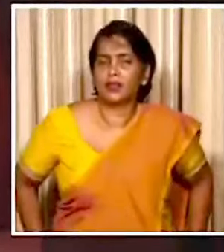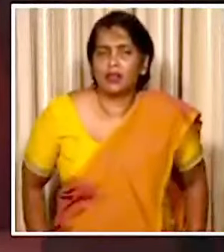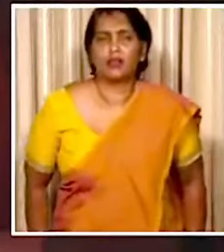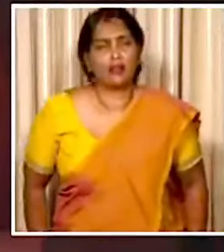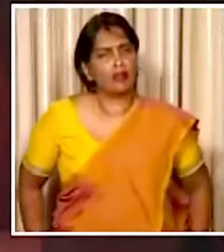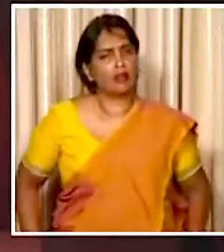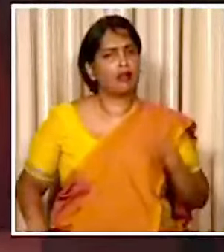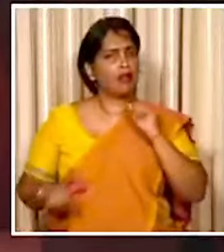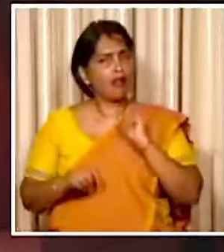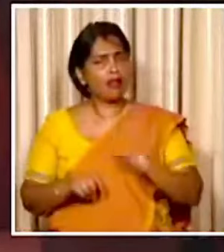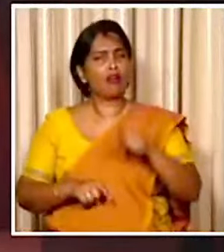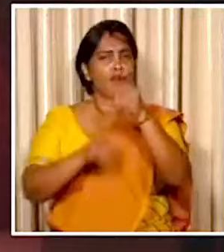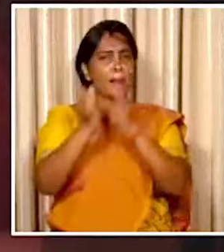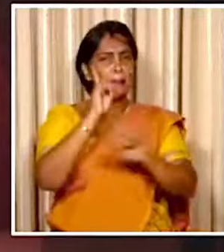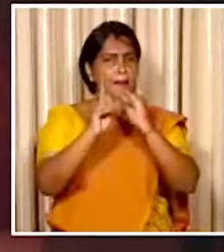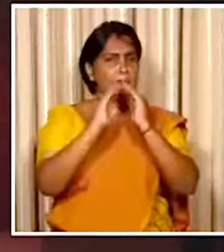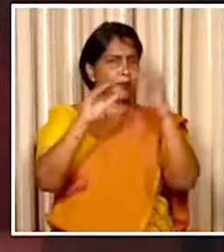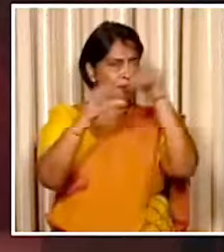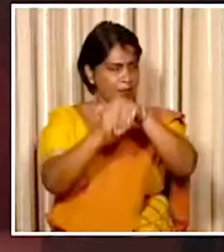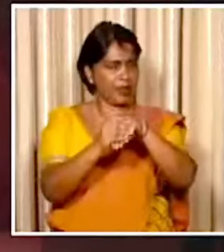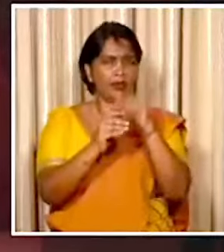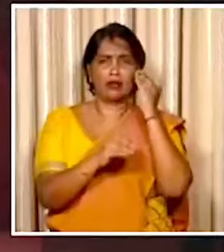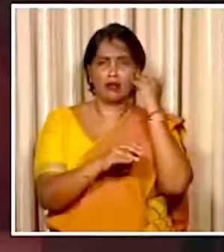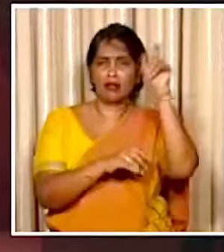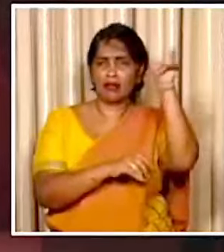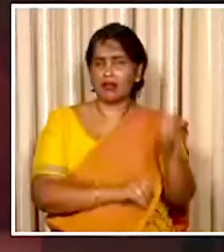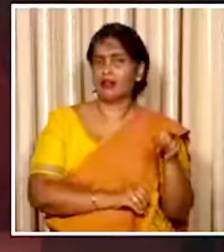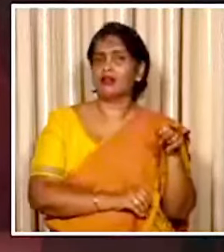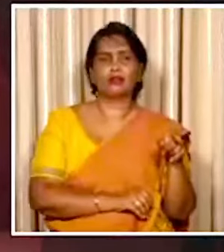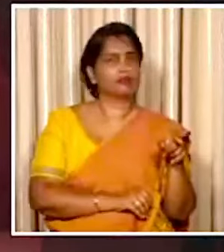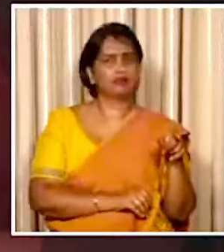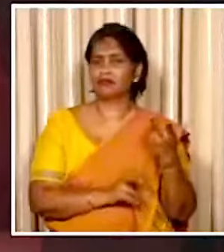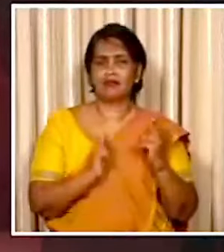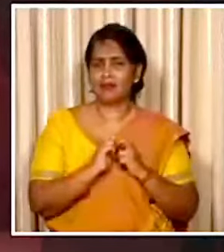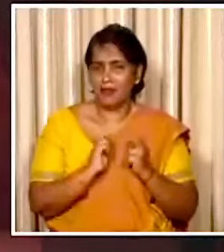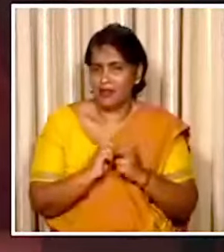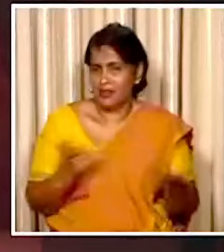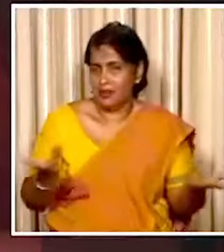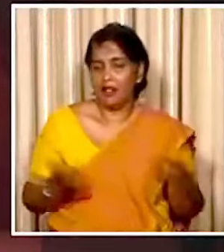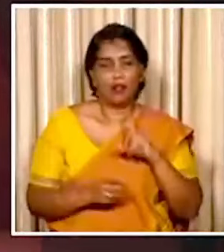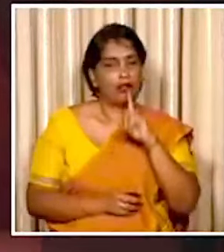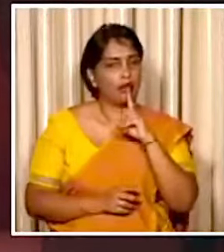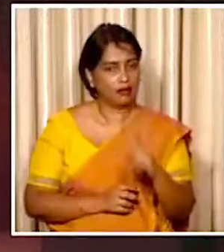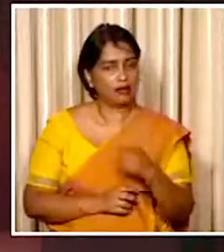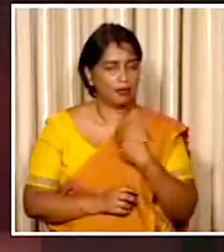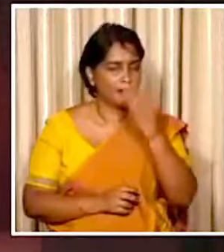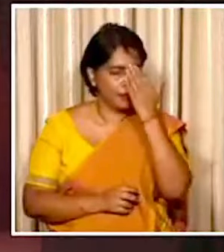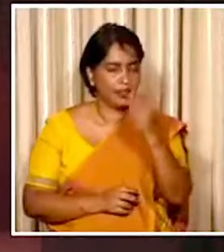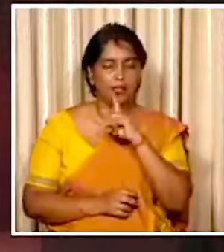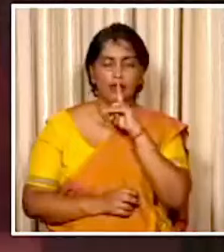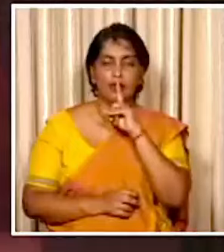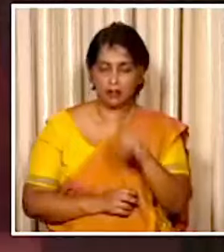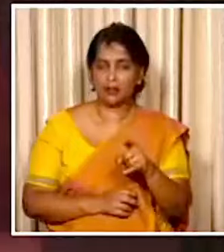කොහොමද ඔබතුමාගේම අමාත්‍යංශයේ නිලධාරිවරයක් කියන්නේ එහෙම ප්‍රශ්නයක් නැහැ කියලා? මම ඔබතුමාගෙන් කාරුණික ඉල්ලීමක්